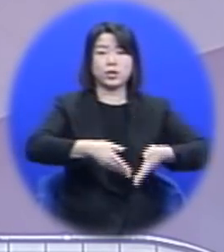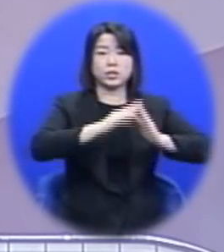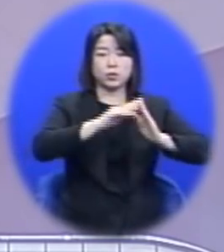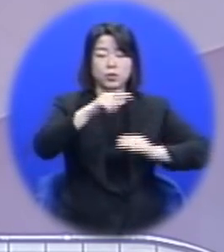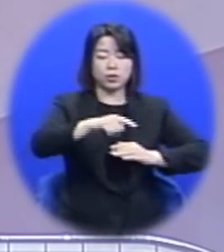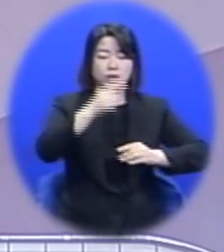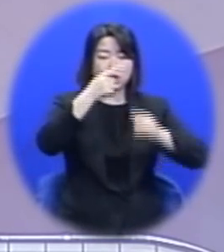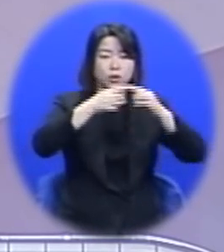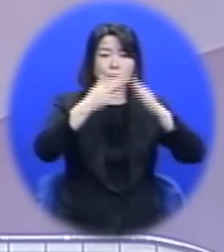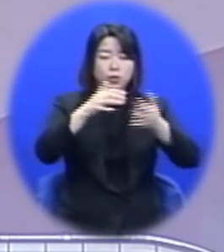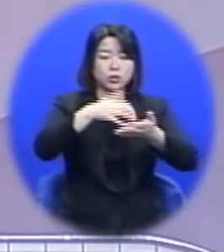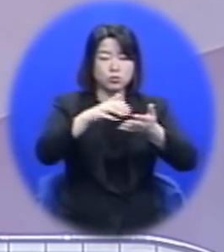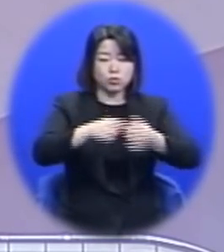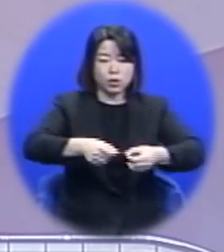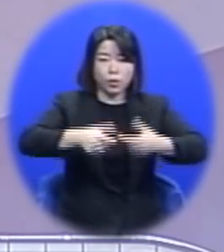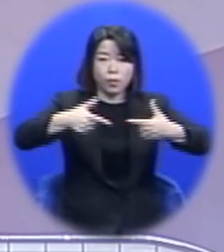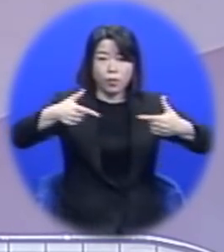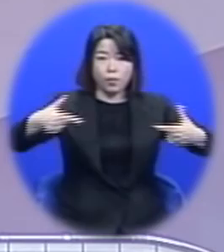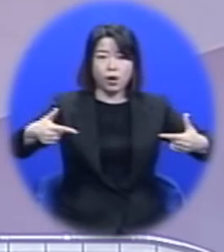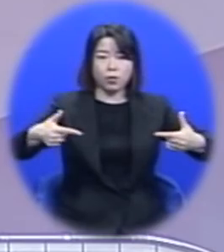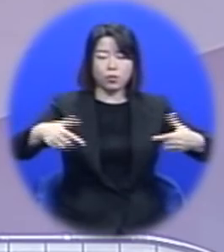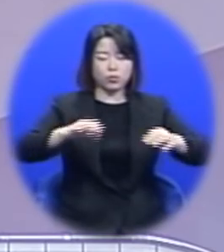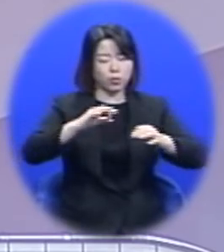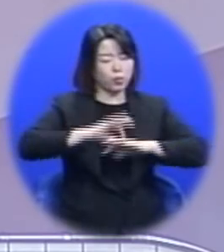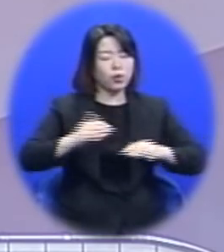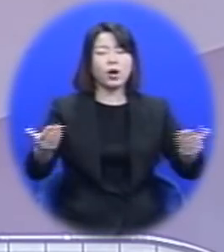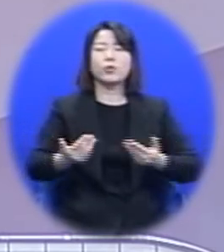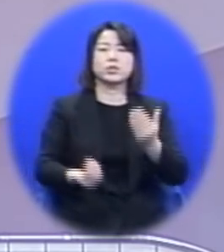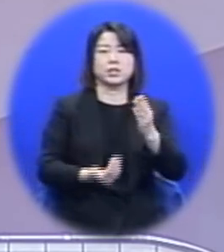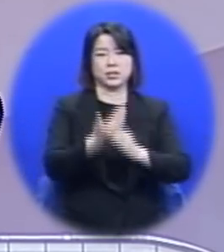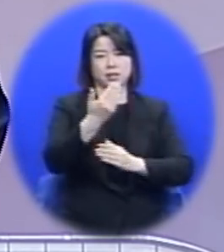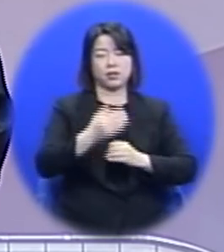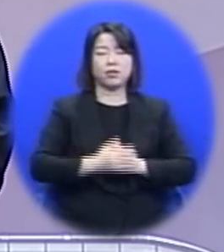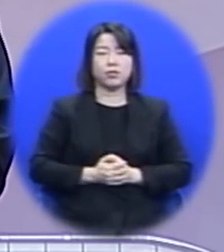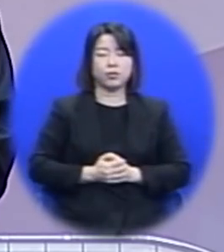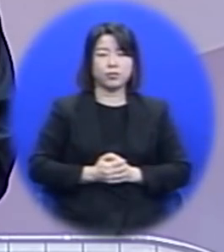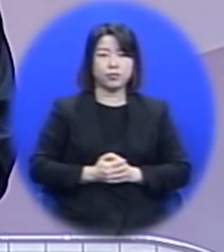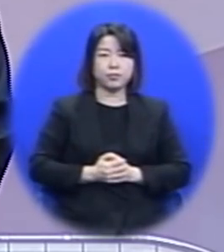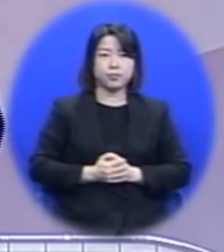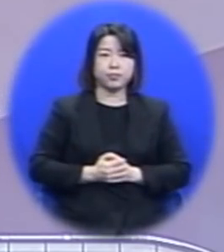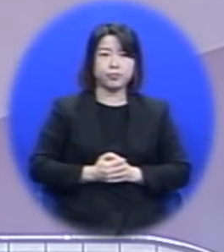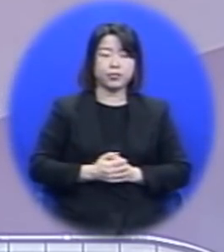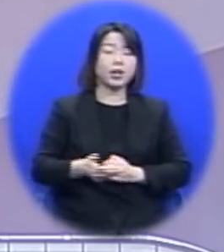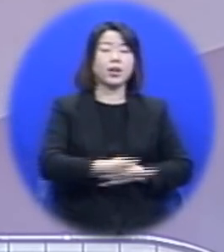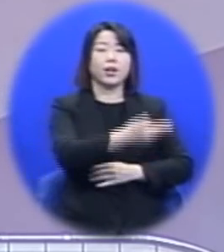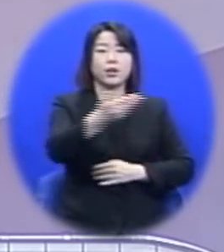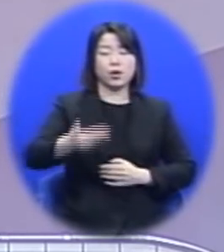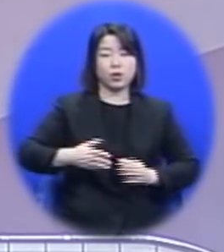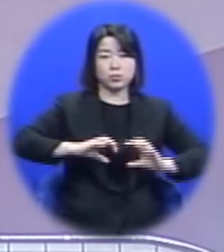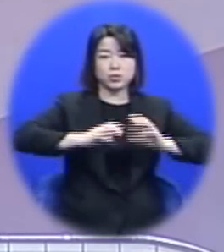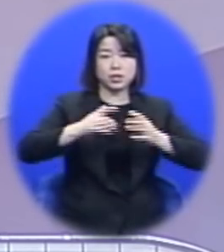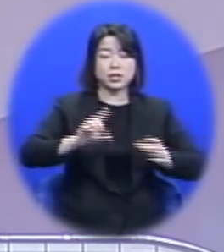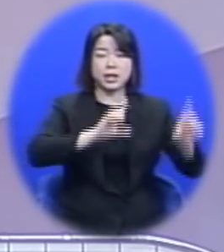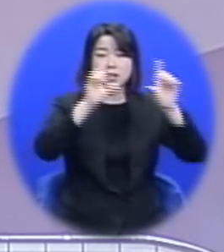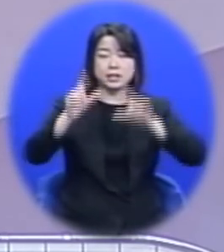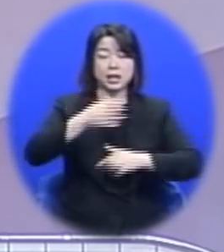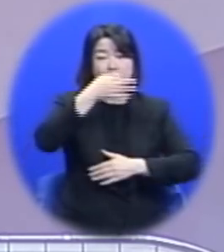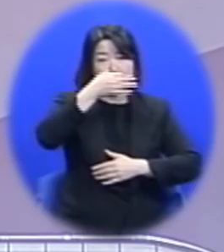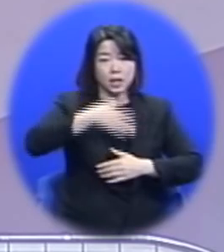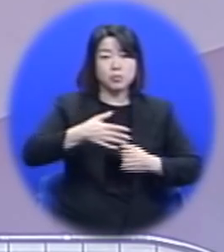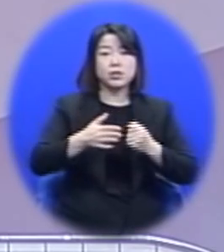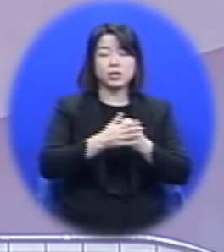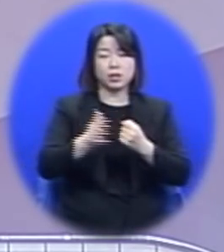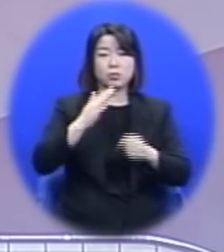늘어나고 놀라운 일이 벌어진 거죠. 여러분 세상 살기 힘들어서